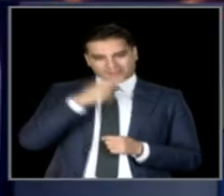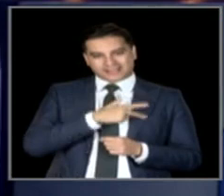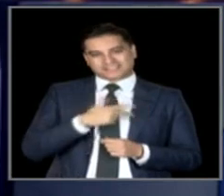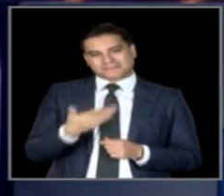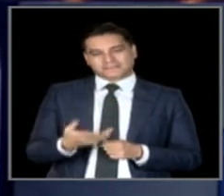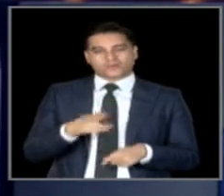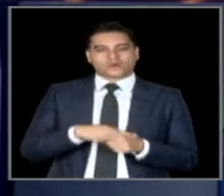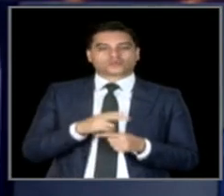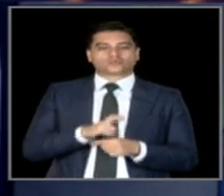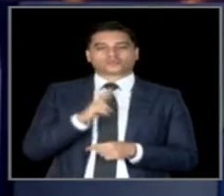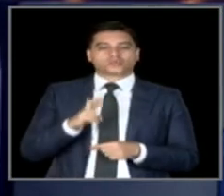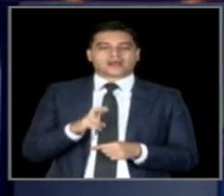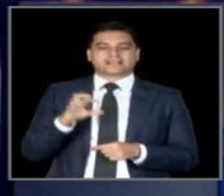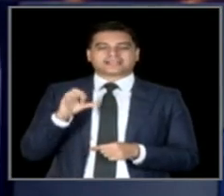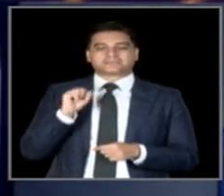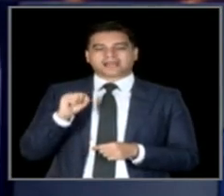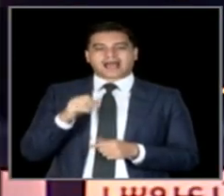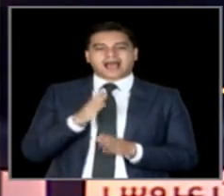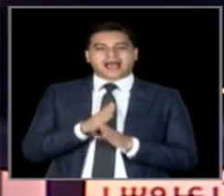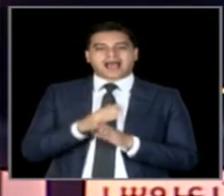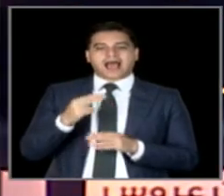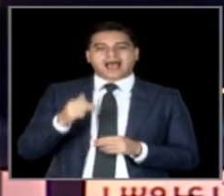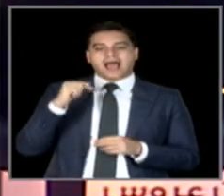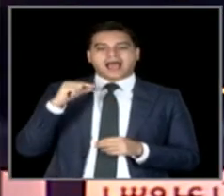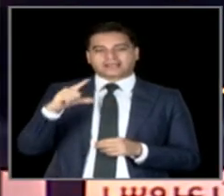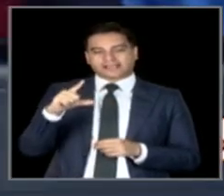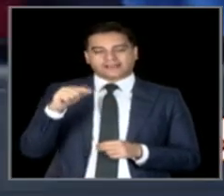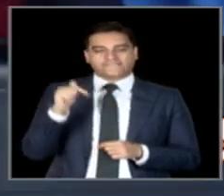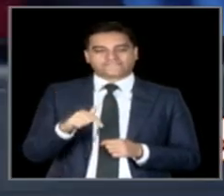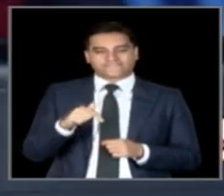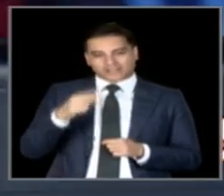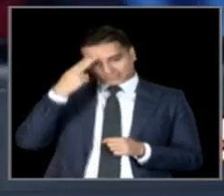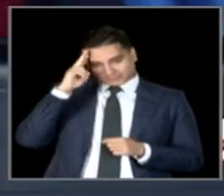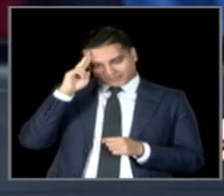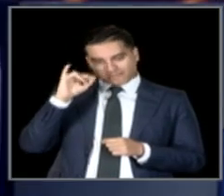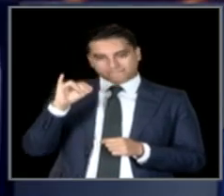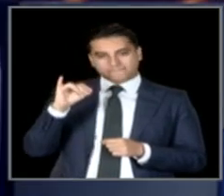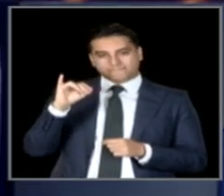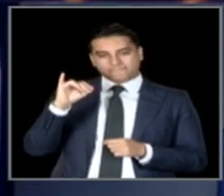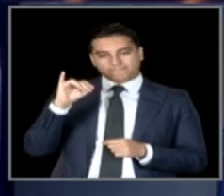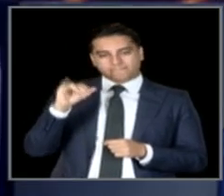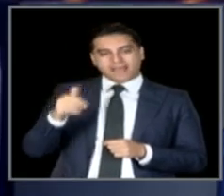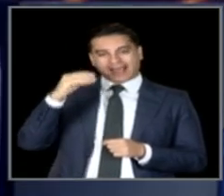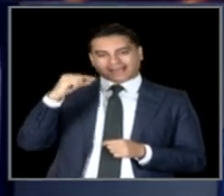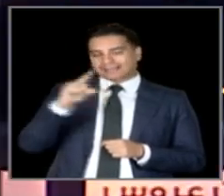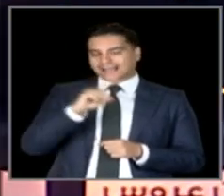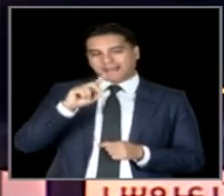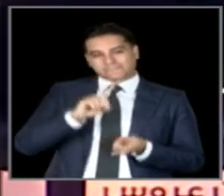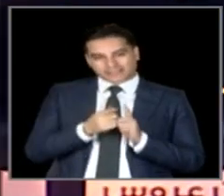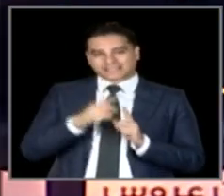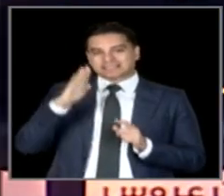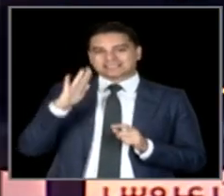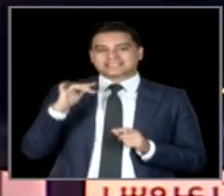عمل دور عادل في فيلم وقفة رجالة؟ سيد رجب مش ماجد الكدواني. السؤال العاشر،